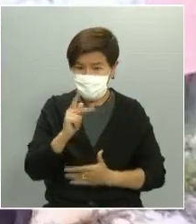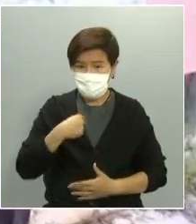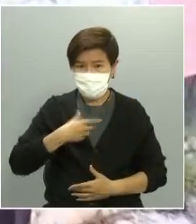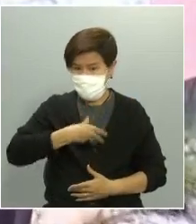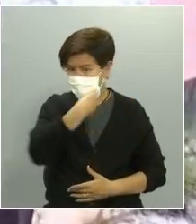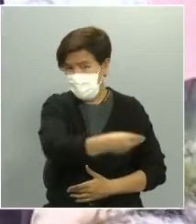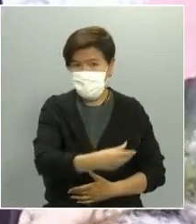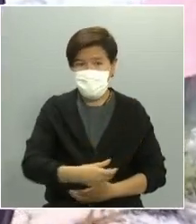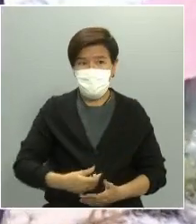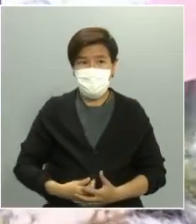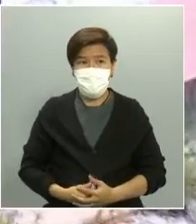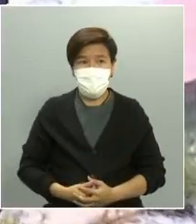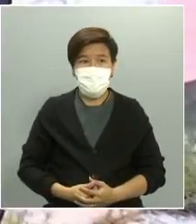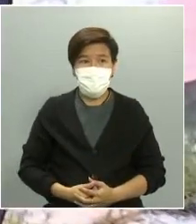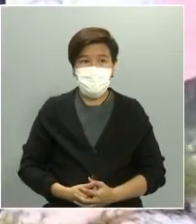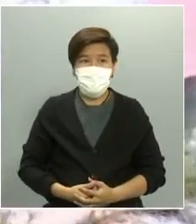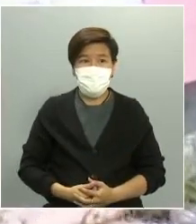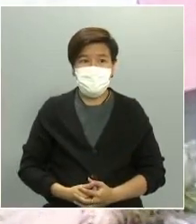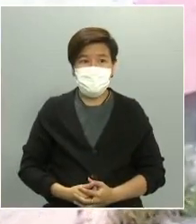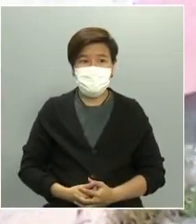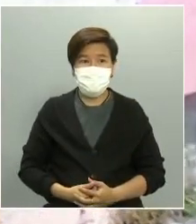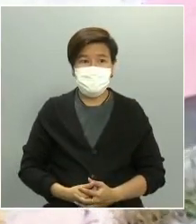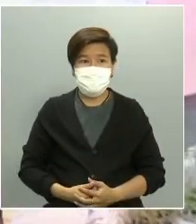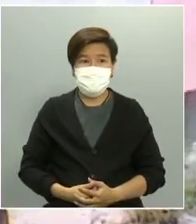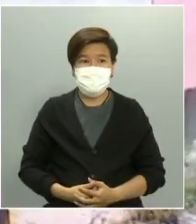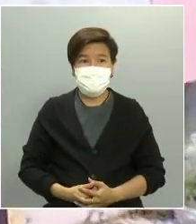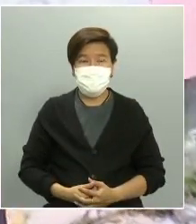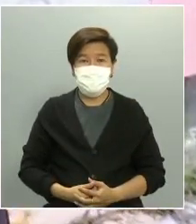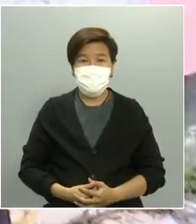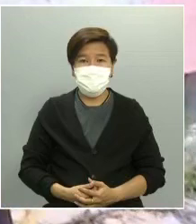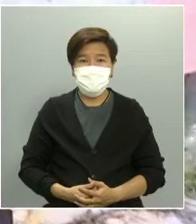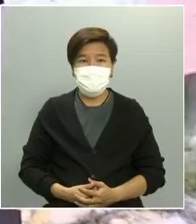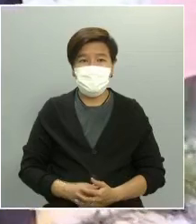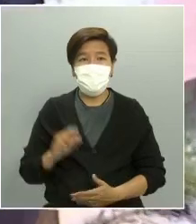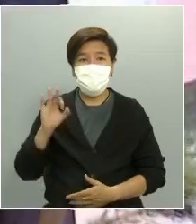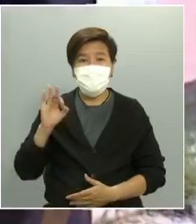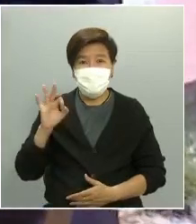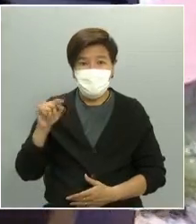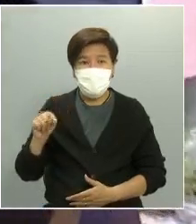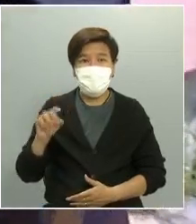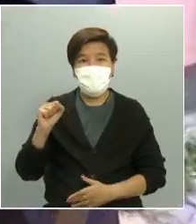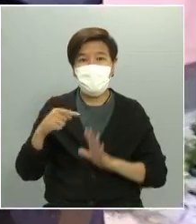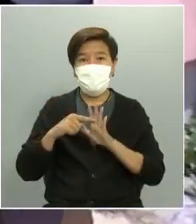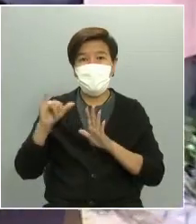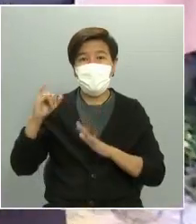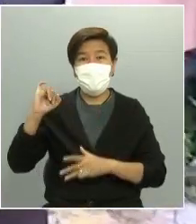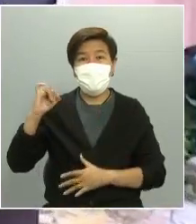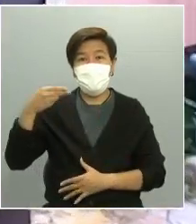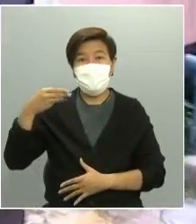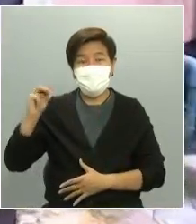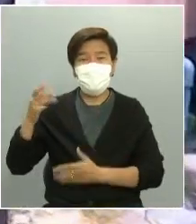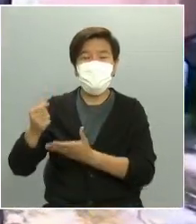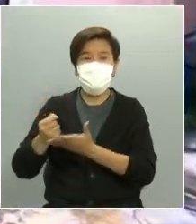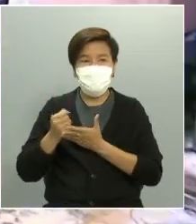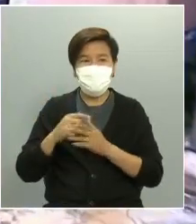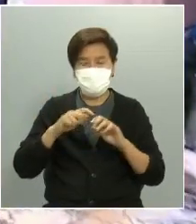หนี้เจ้าหนี้คุณจะคบหรือจะเสิร์ชสายไหมต้องรวดมาตัดกุญแจให้เข้าบ้านนี่ฮะแล้วก็